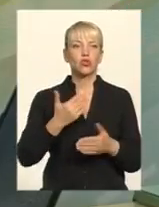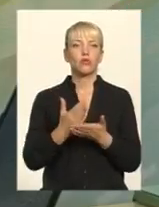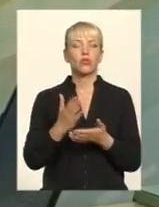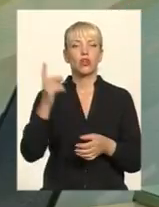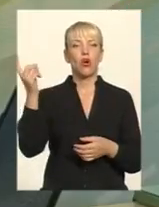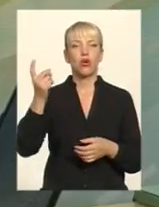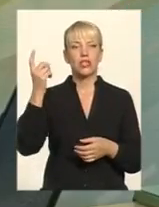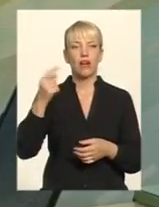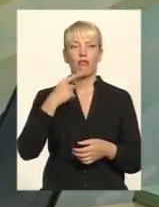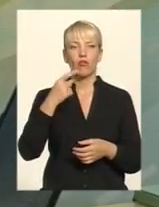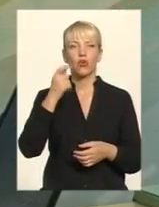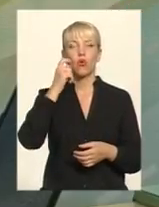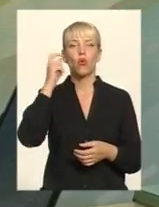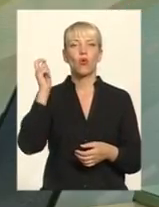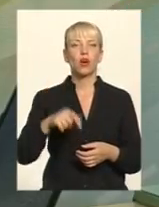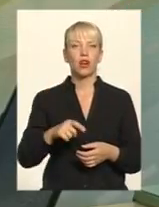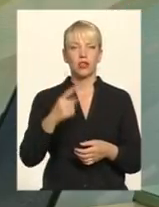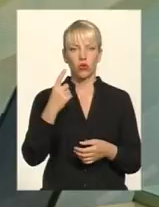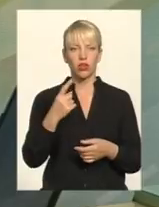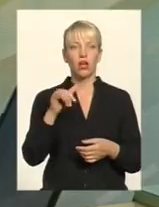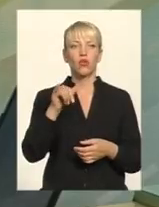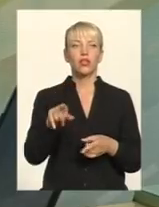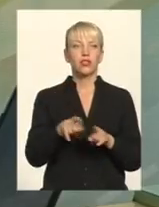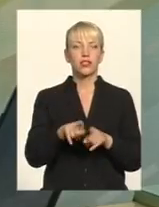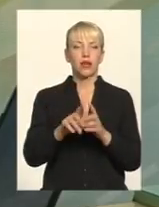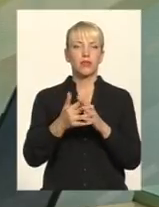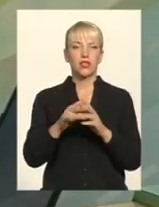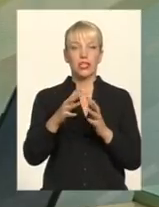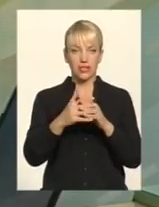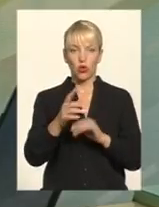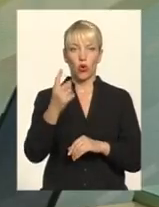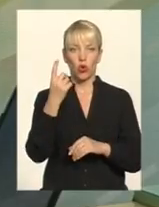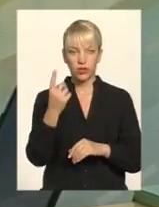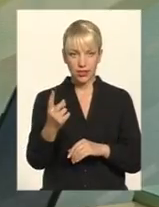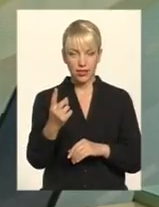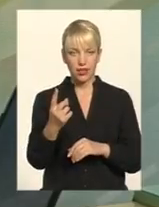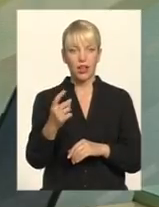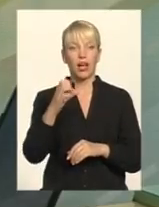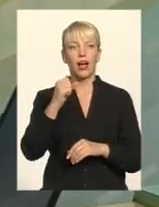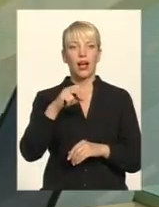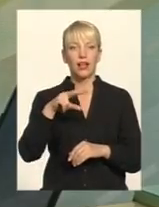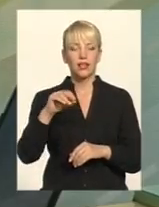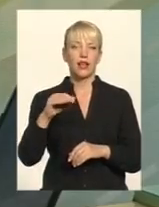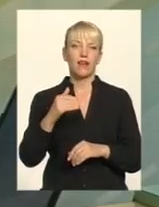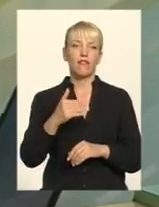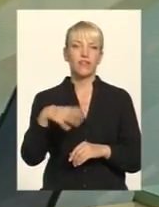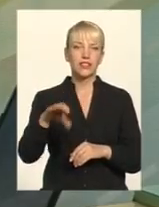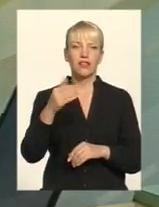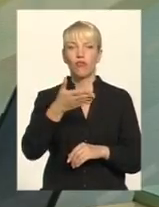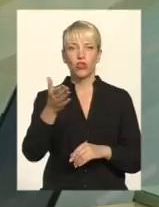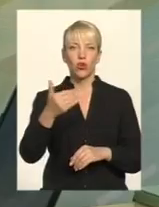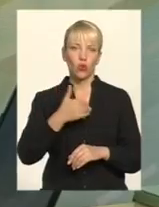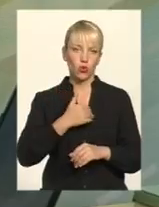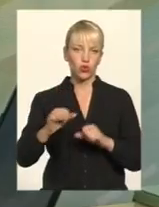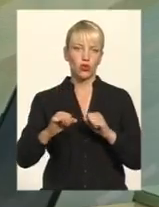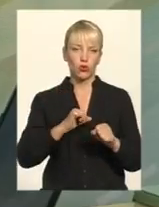Україна одна, а три гетьмани має бути. Так в них так само у селі. Село одне, але от хочемо ми керувати тут самі. І